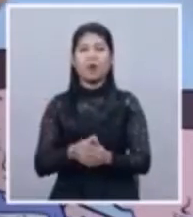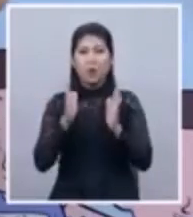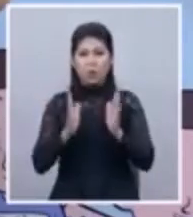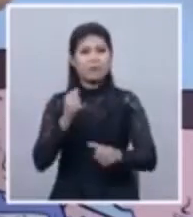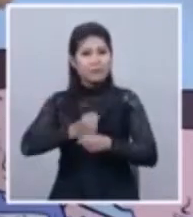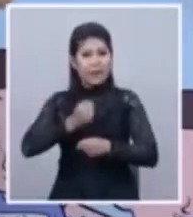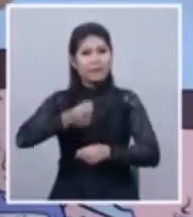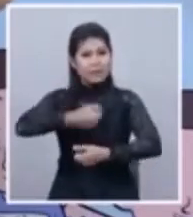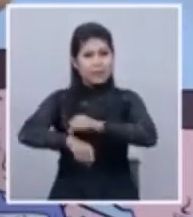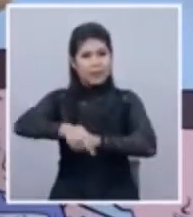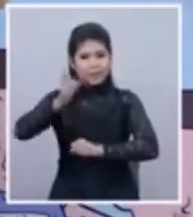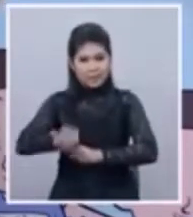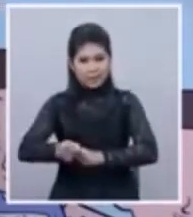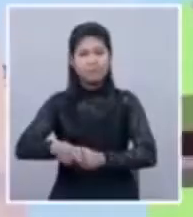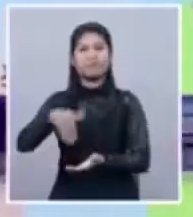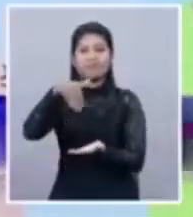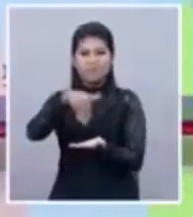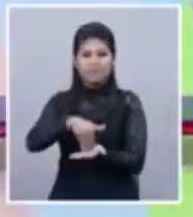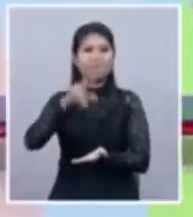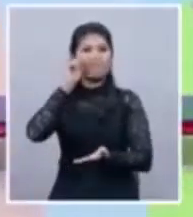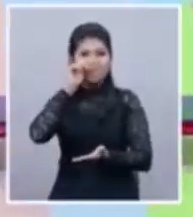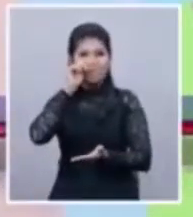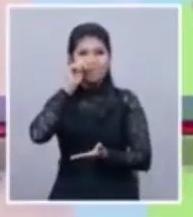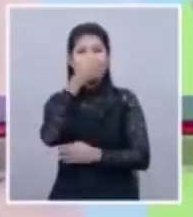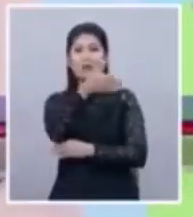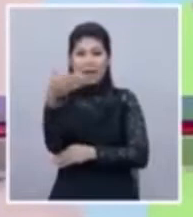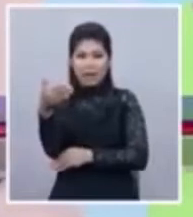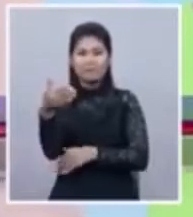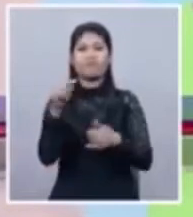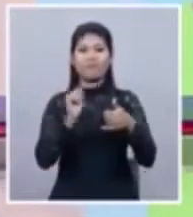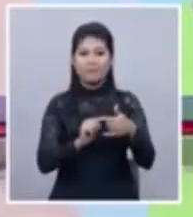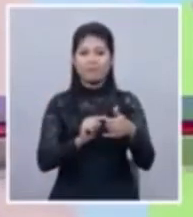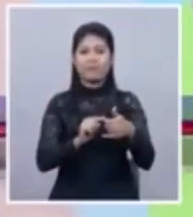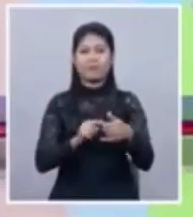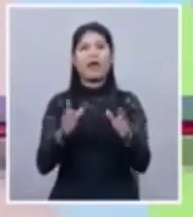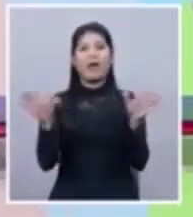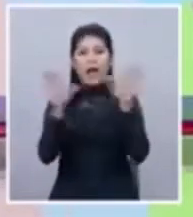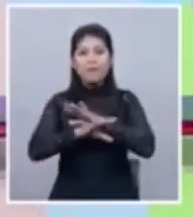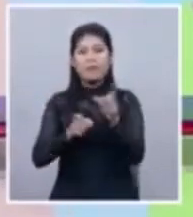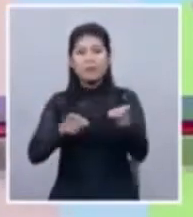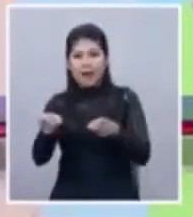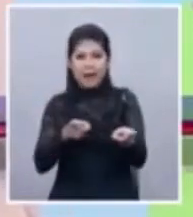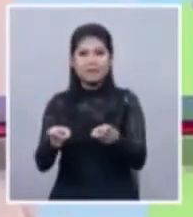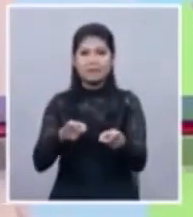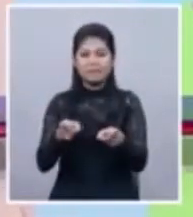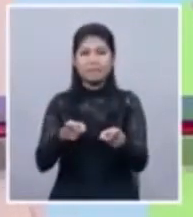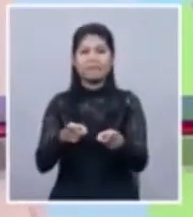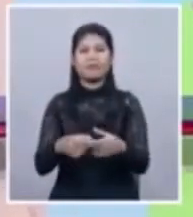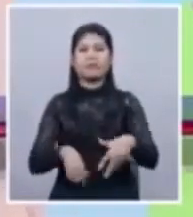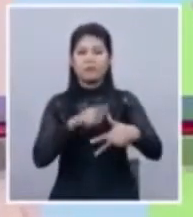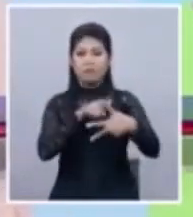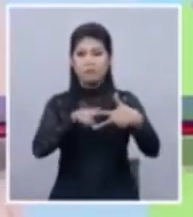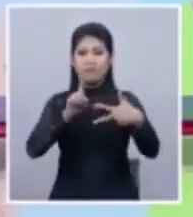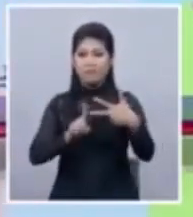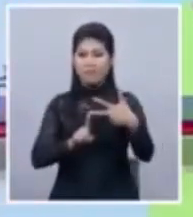ริงๆเลยก็คือสำนักงานทรัพยากรน้ำแห่งชาติซึ่งมีท่านสมเกียรติเป็นโค้ชอย่างที่เรียนแล้วเครื่องมือ3ตัวเนี่ยที่เราทำ